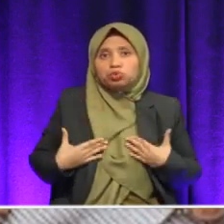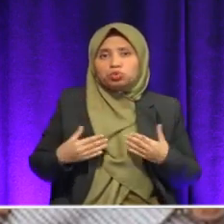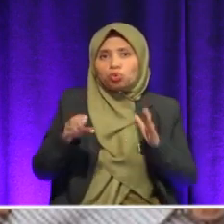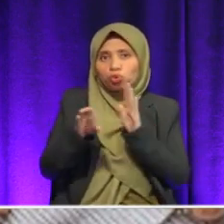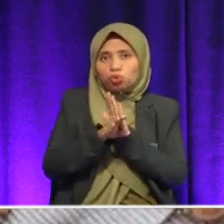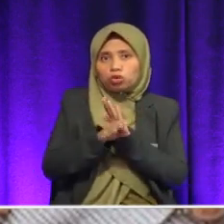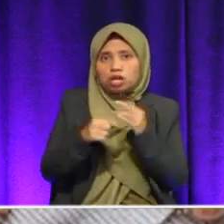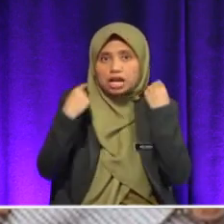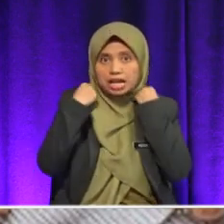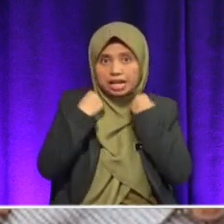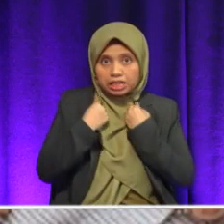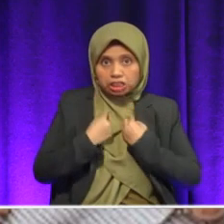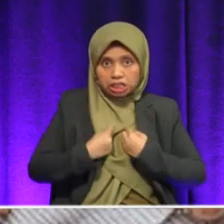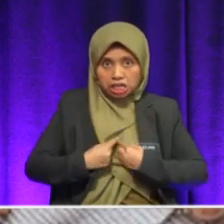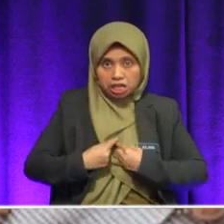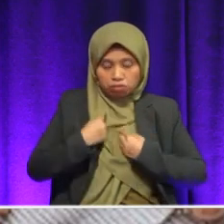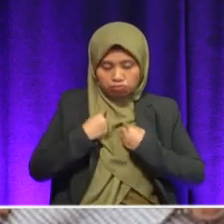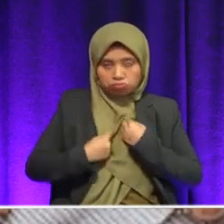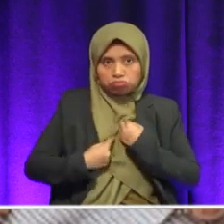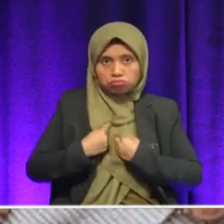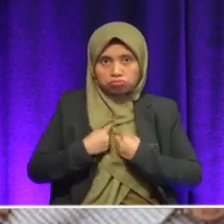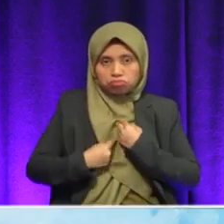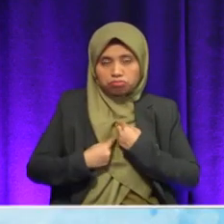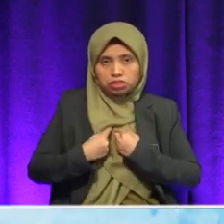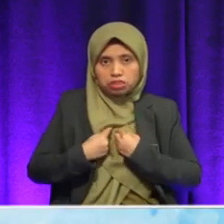oke yang kedua kakinya bersambung